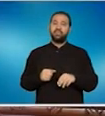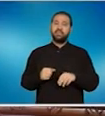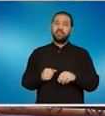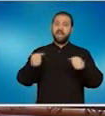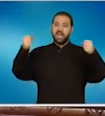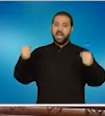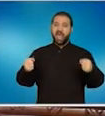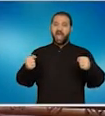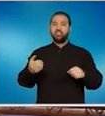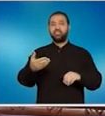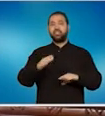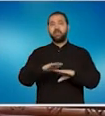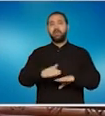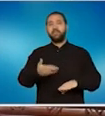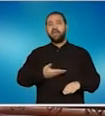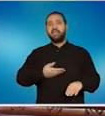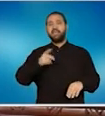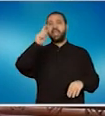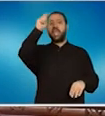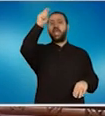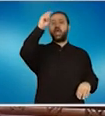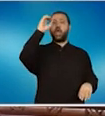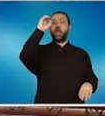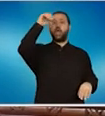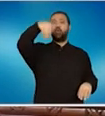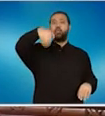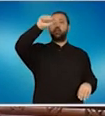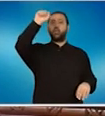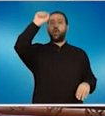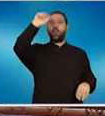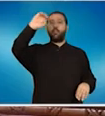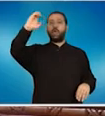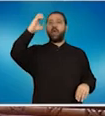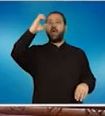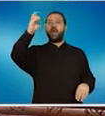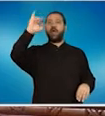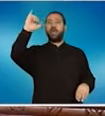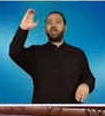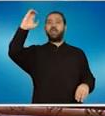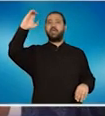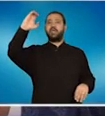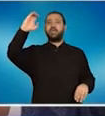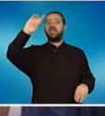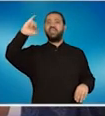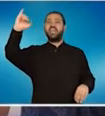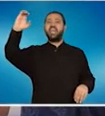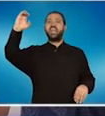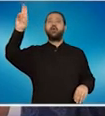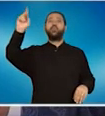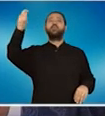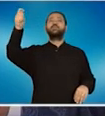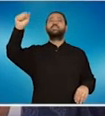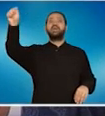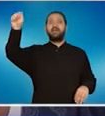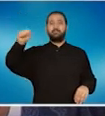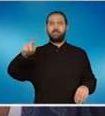Chiricuță, părintele Toma Chiricuță, mare predicator. Mare predicator și un om cunoscut la vremea aceea în întreg